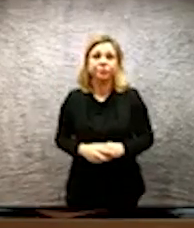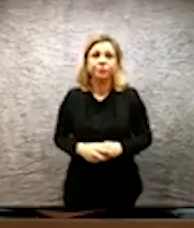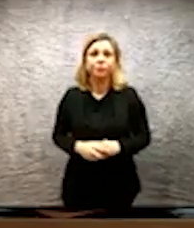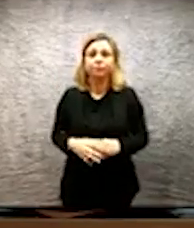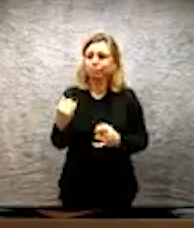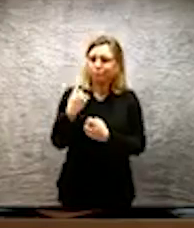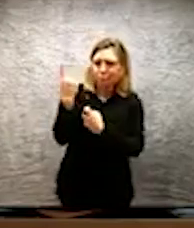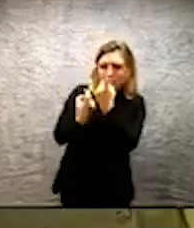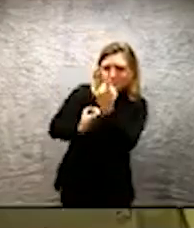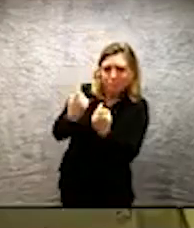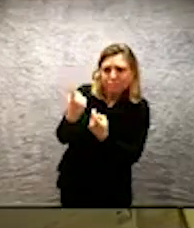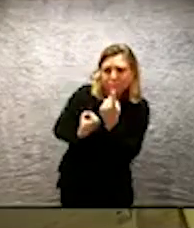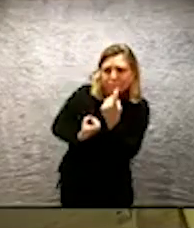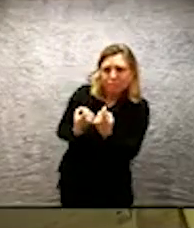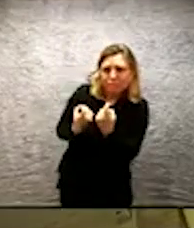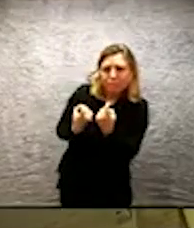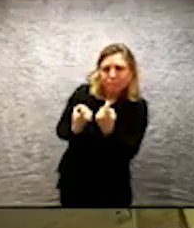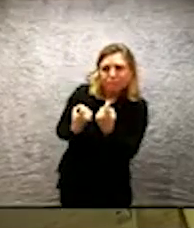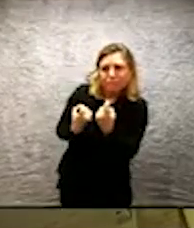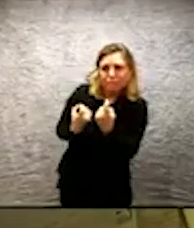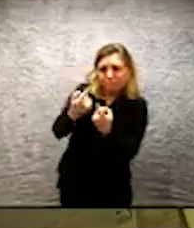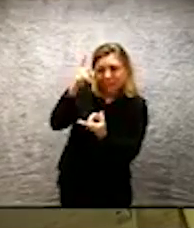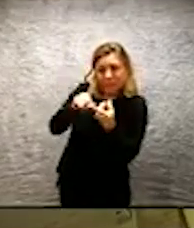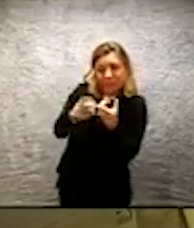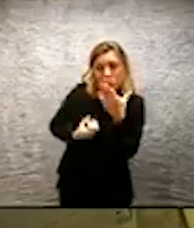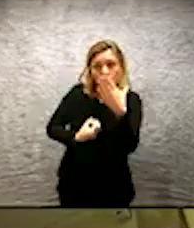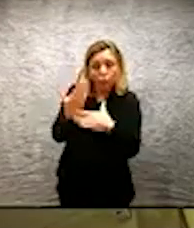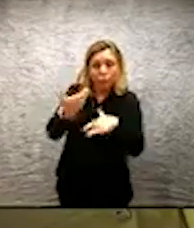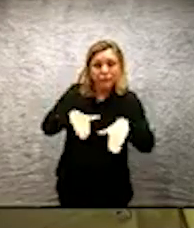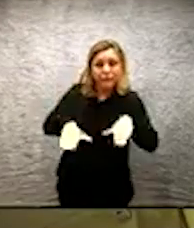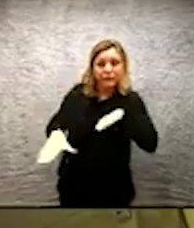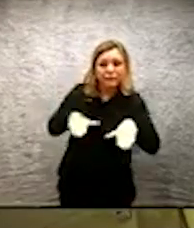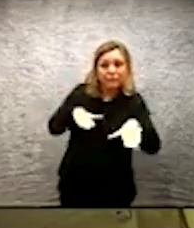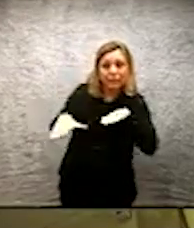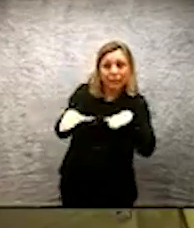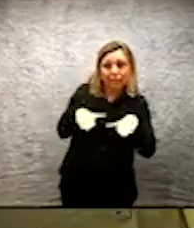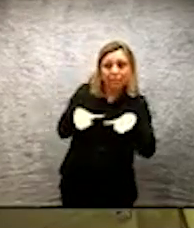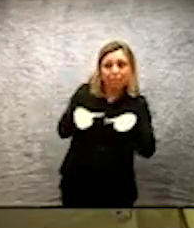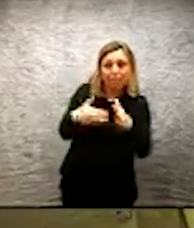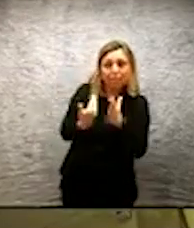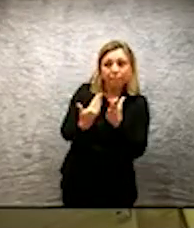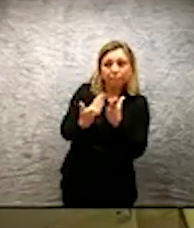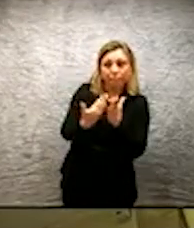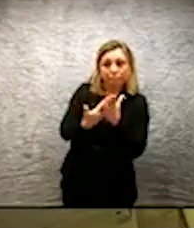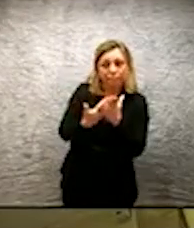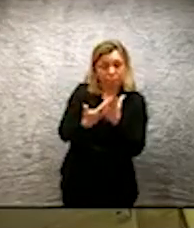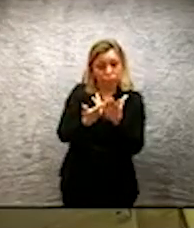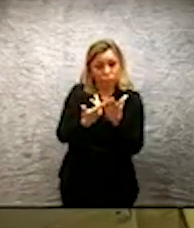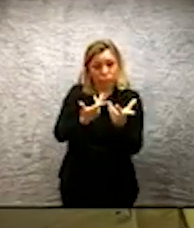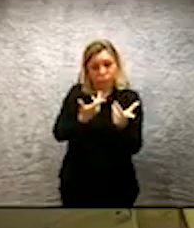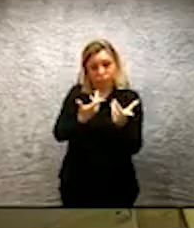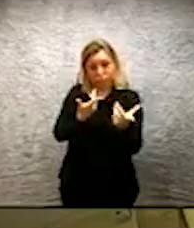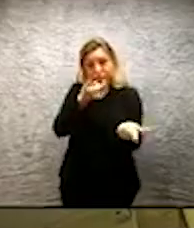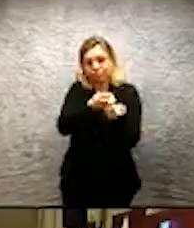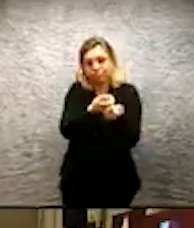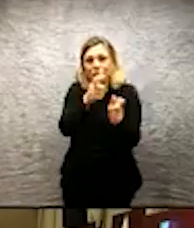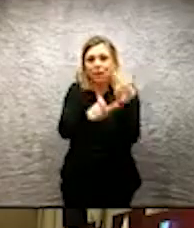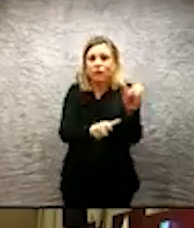Y a-t-il des questions sur ce nouveau régime destiné à nos policiers municipaux ?